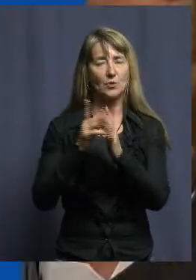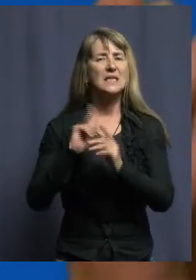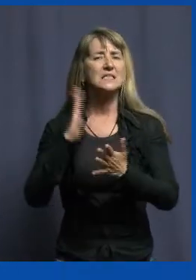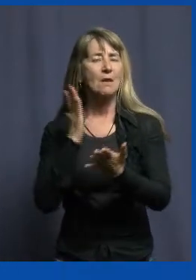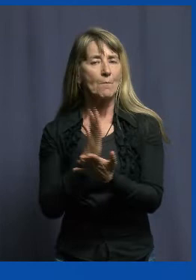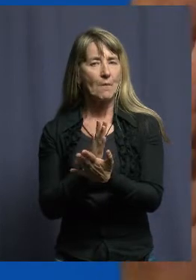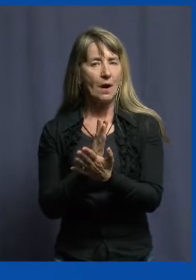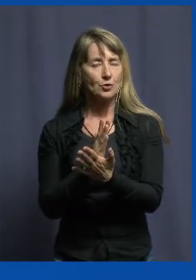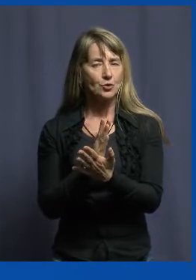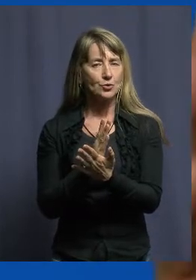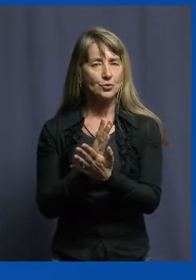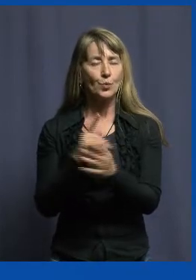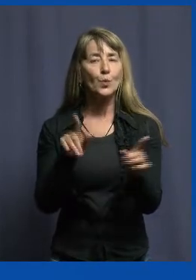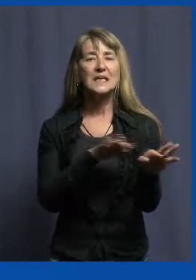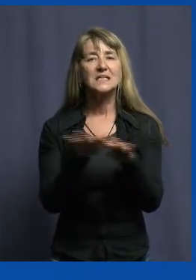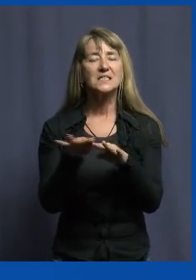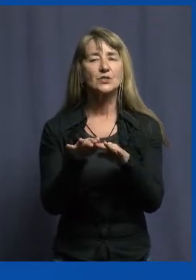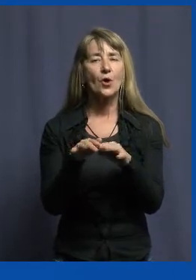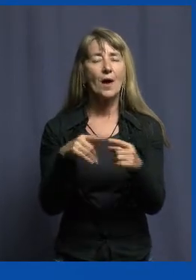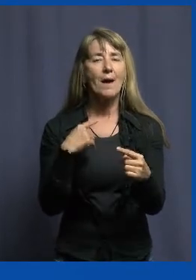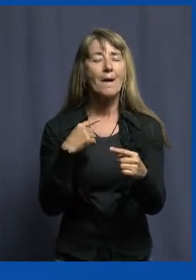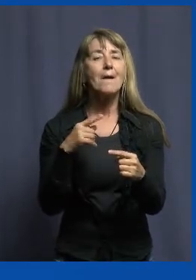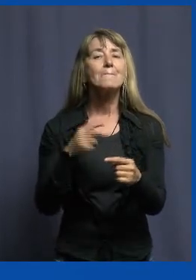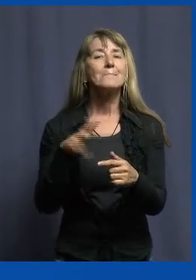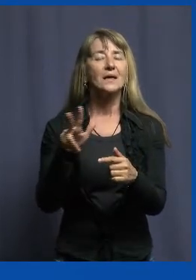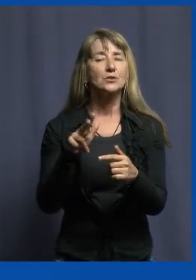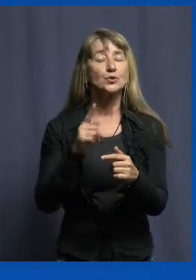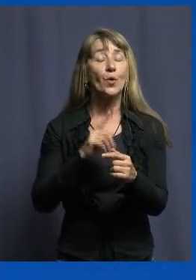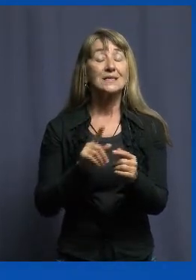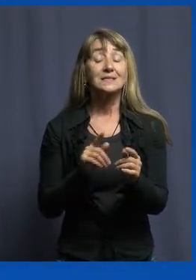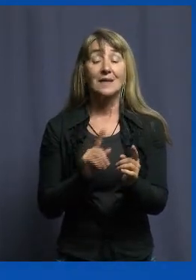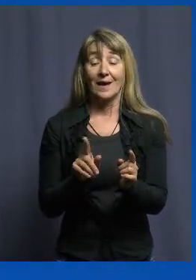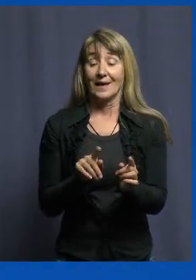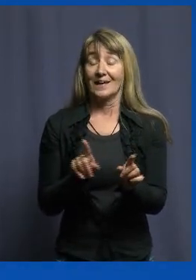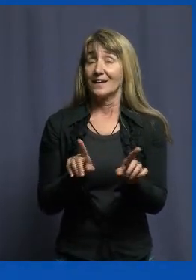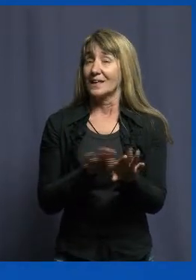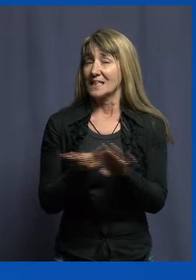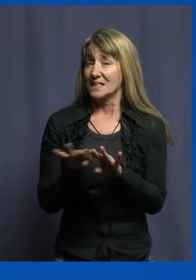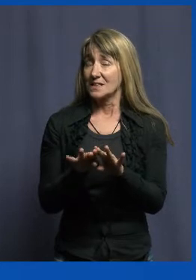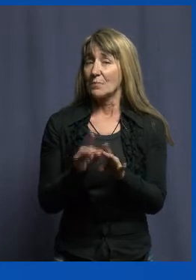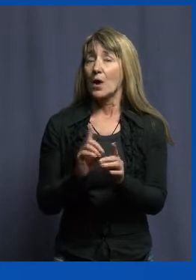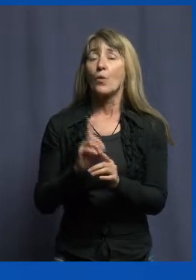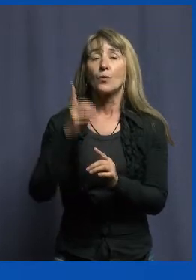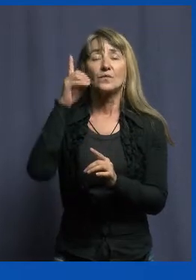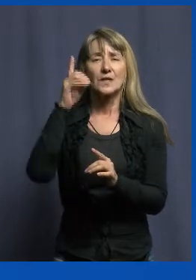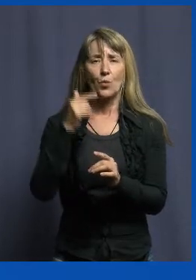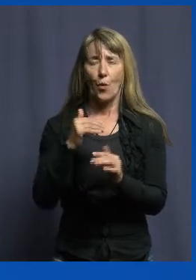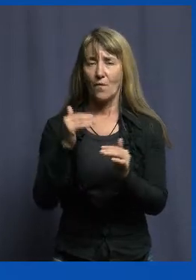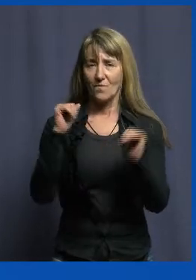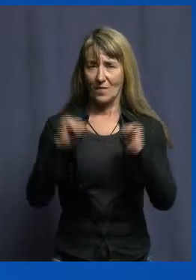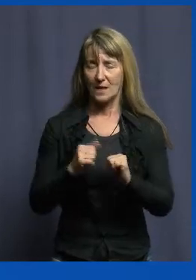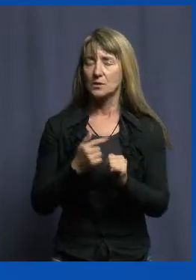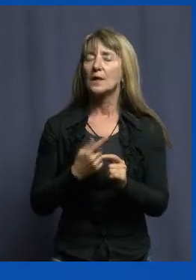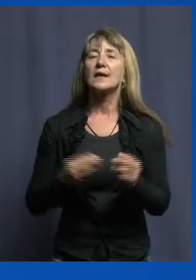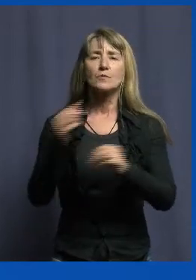baš u istoj partijskoj priči sa ljudima iz vrha vlasti. Izborio sam se. Pogotovo to mogu da učinim